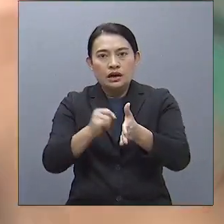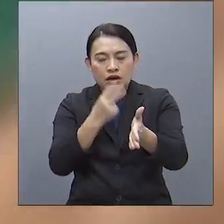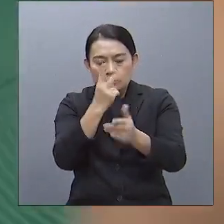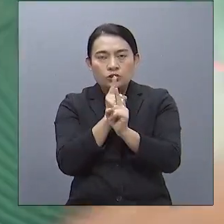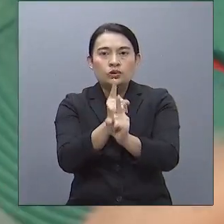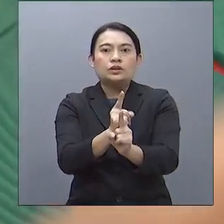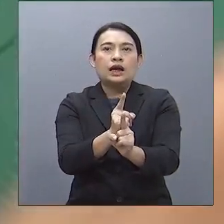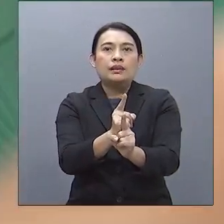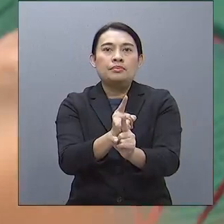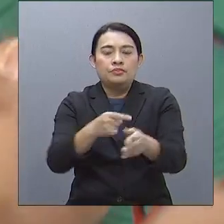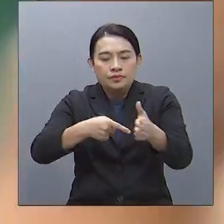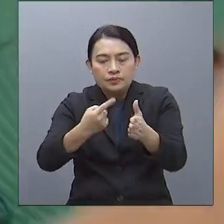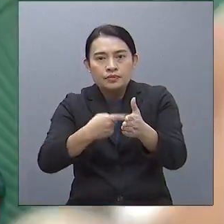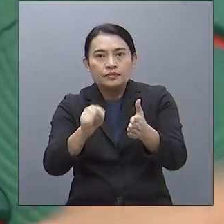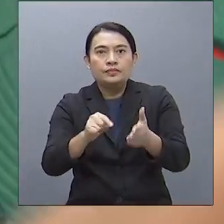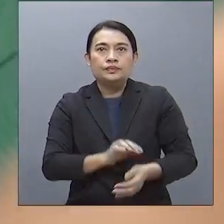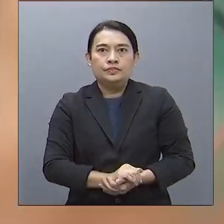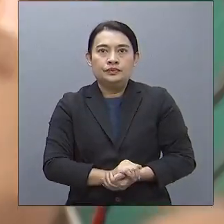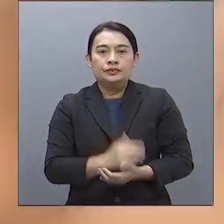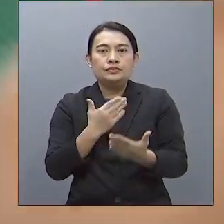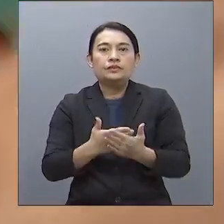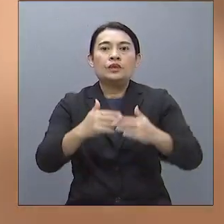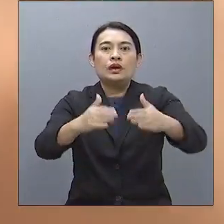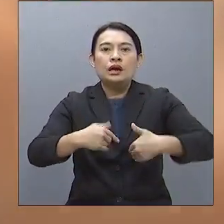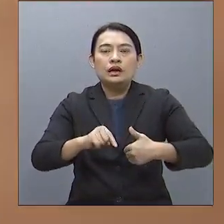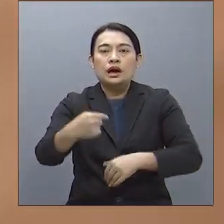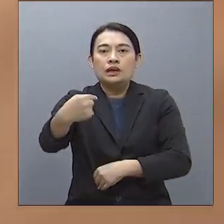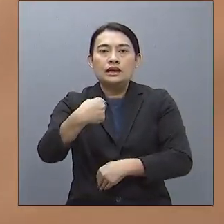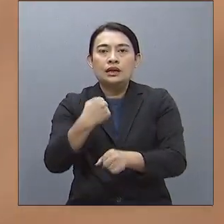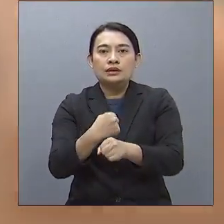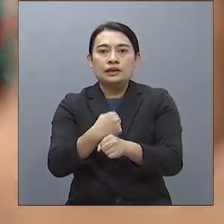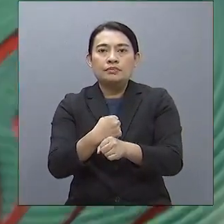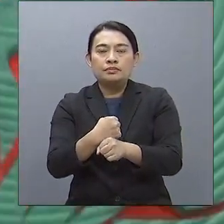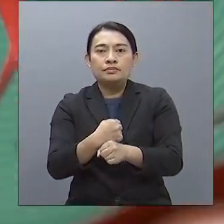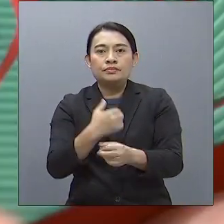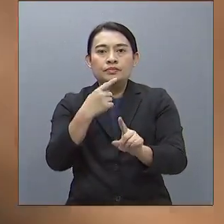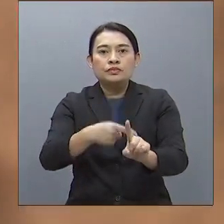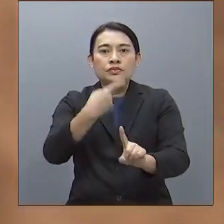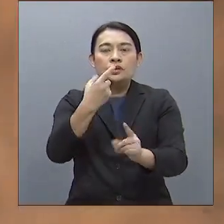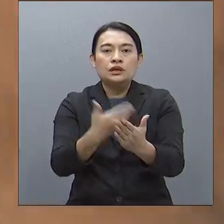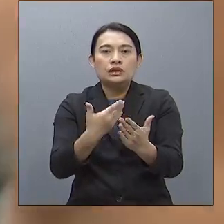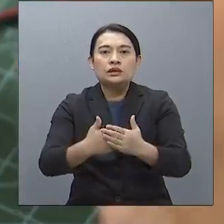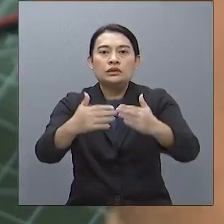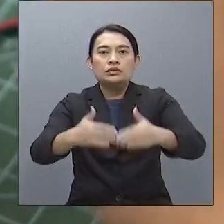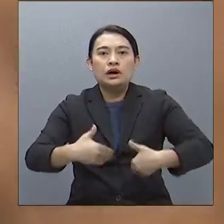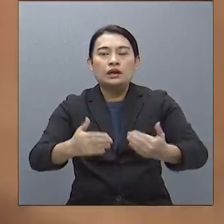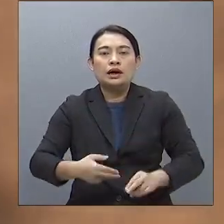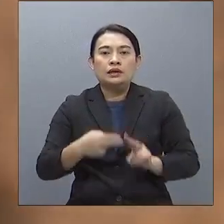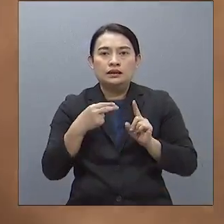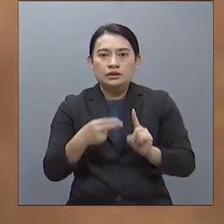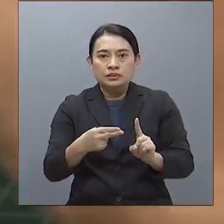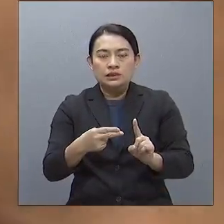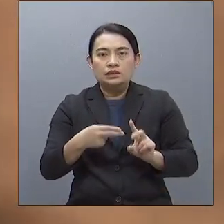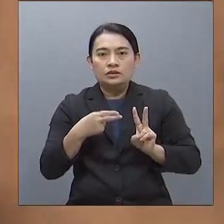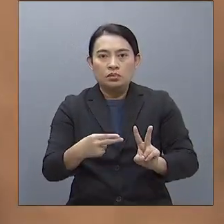างดีและถ้าพูดถึงรายได้ที่ได้รับเนี่ยหากเป็นช่วงที่ออเดอร์สั่งเข้ามาทำเยอะๆเนี่ยรายได้ต่อเดือนสูงถึง10,000นึงนะหรือว่า